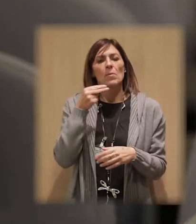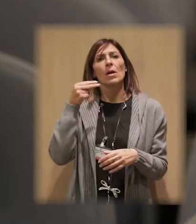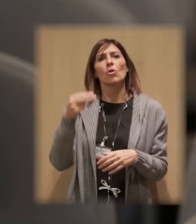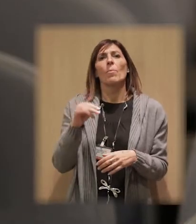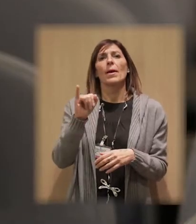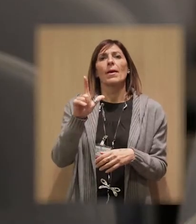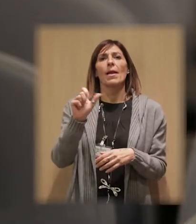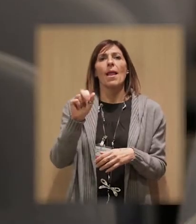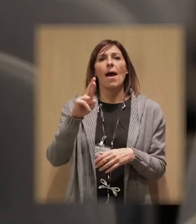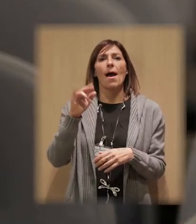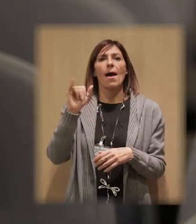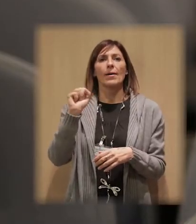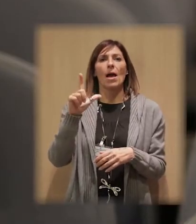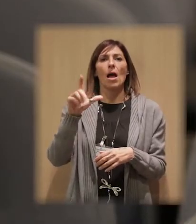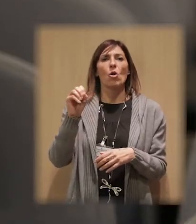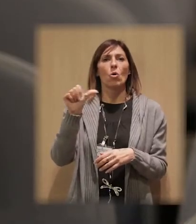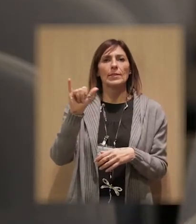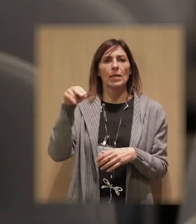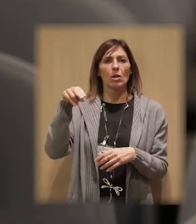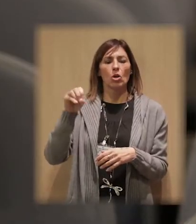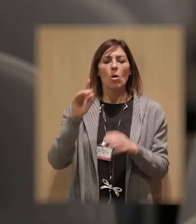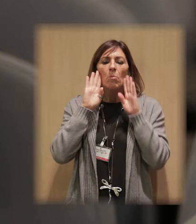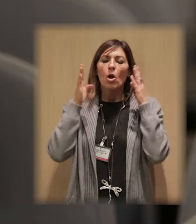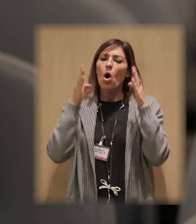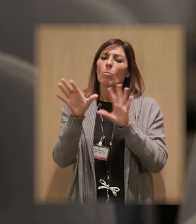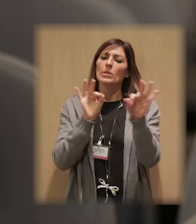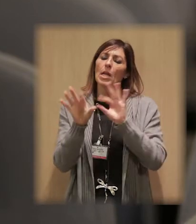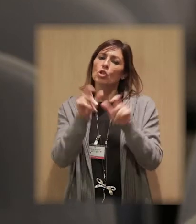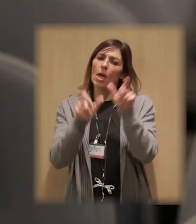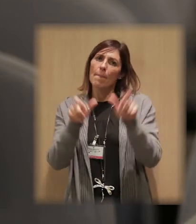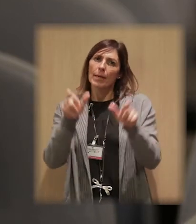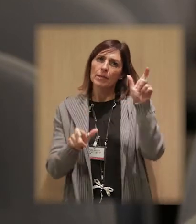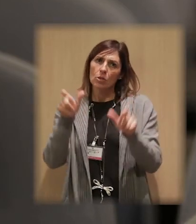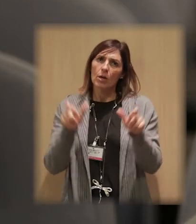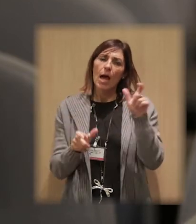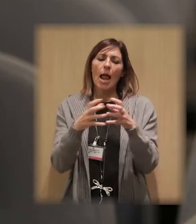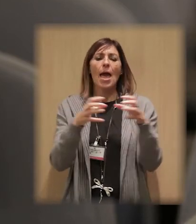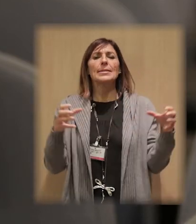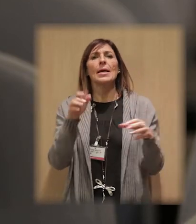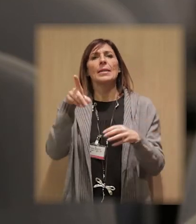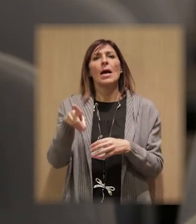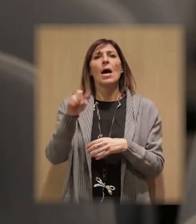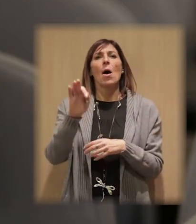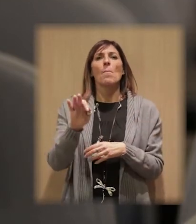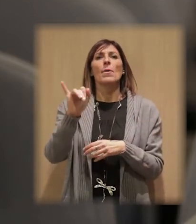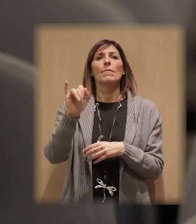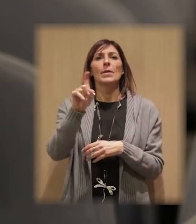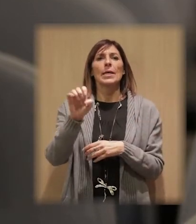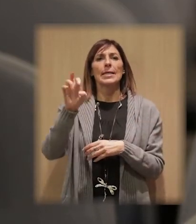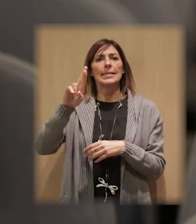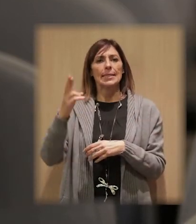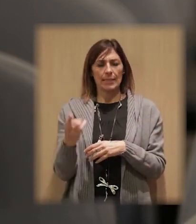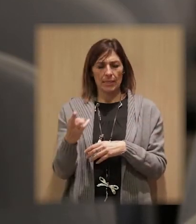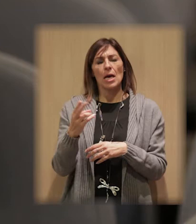Mi chiamo Ilaria Losinno, mi occupo di selezione del personale per la Pfizer, azienda leader nel